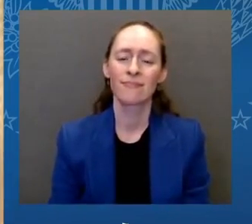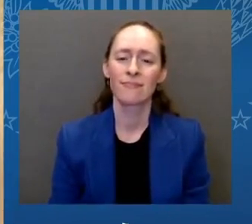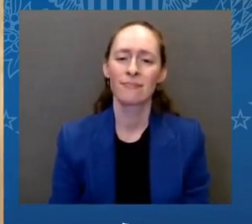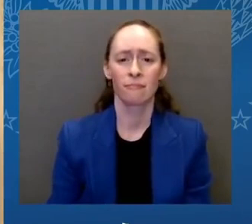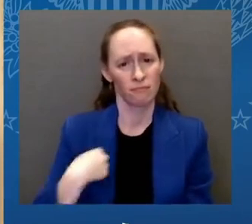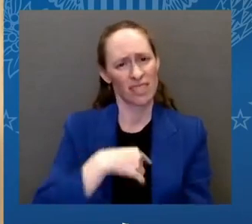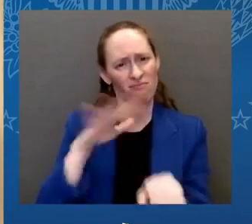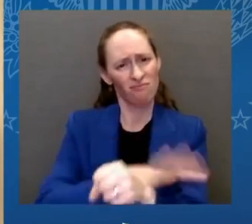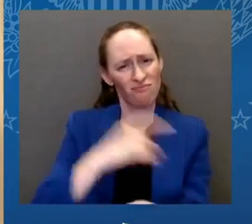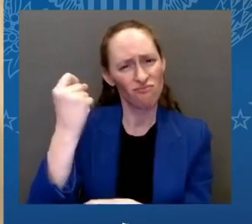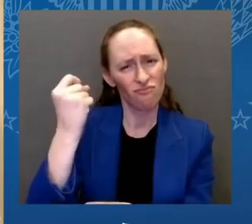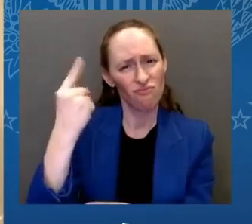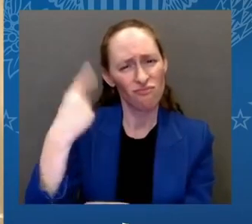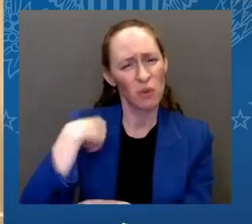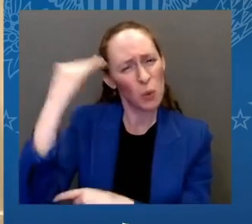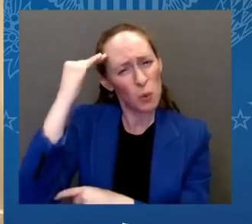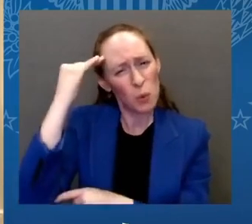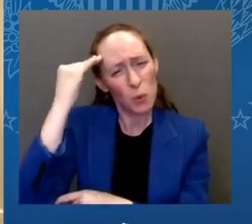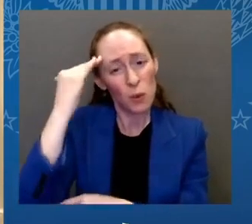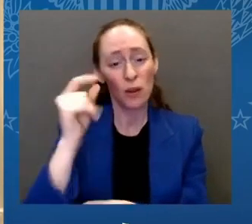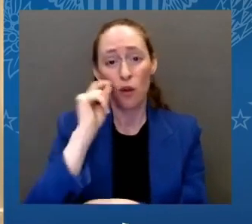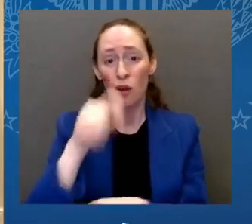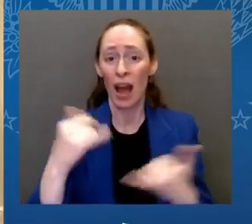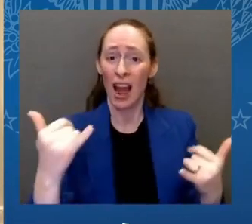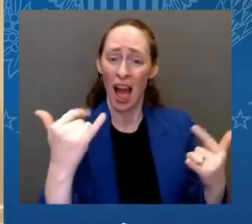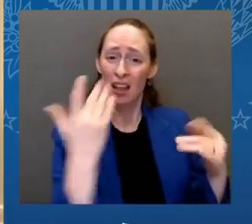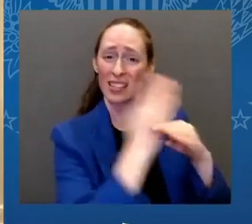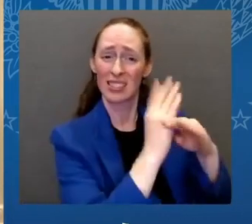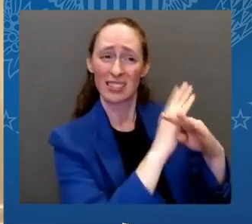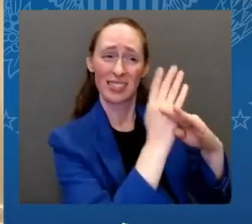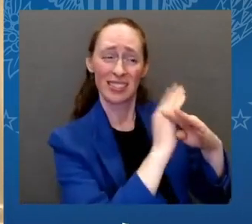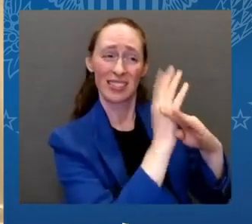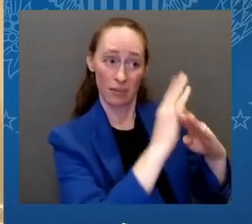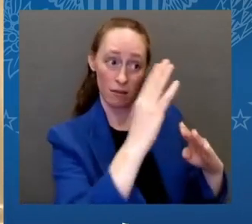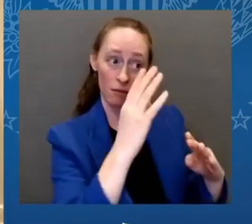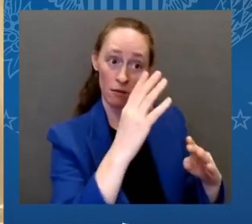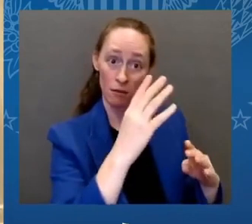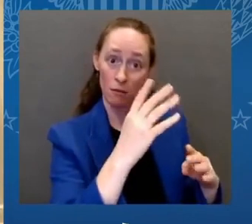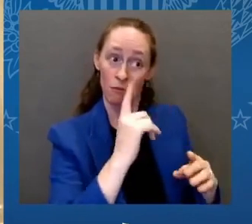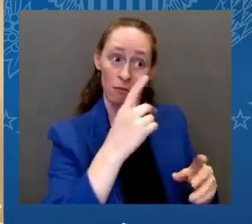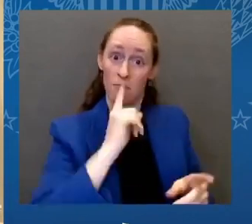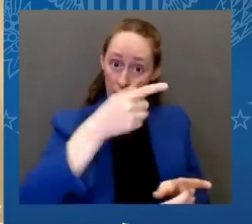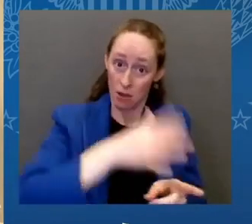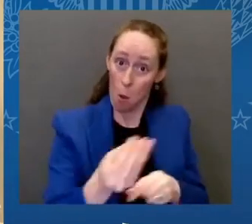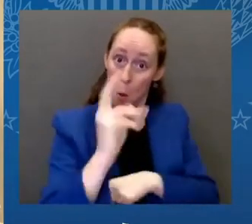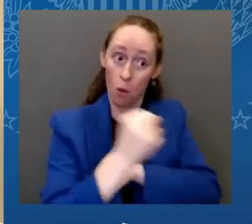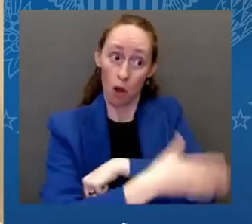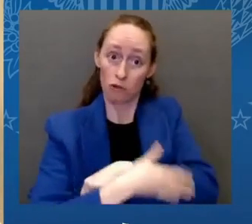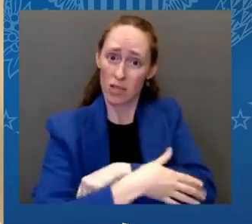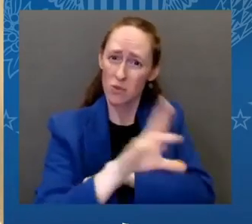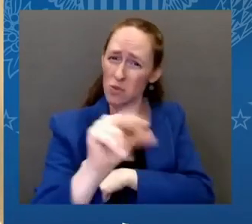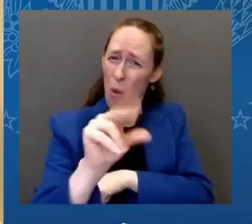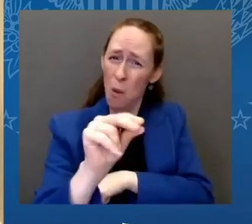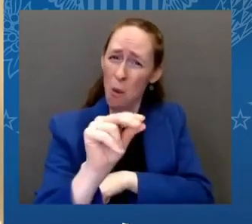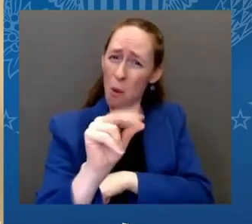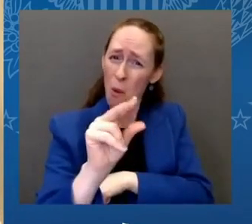за щось більше, більш значне. І коли українці стали на